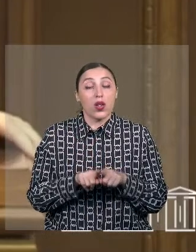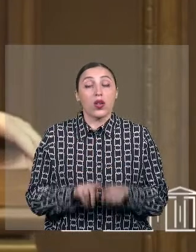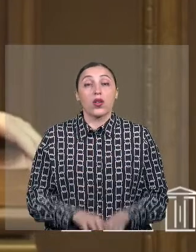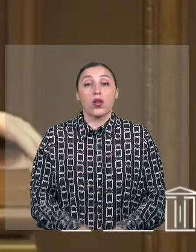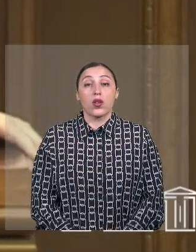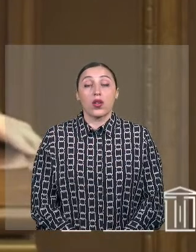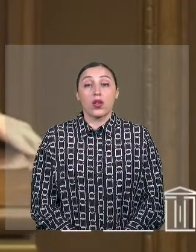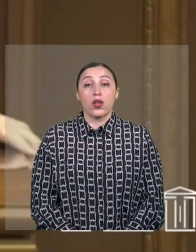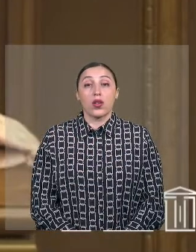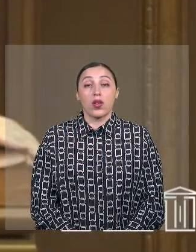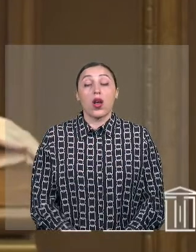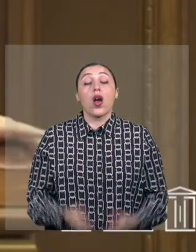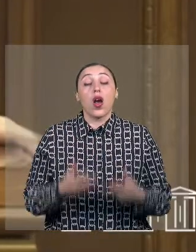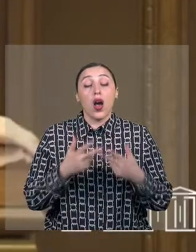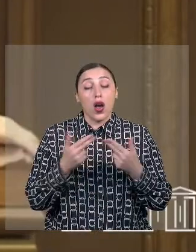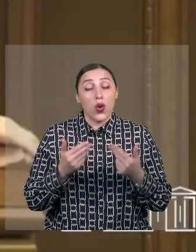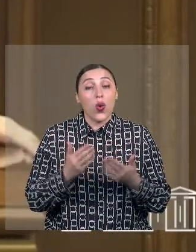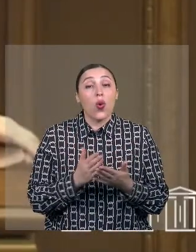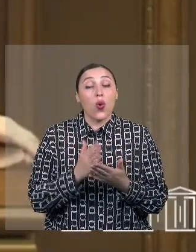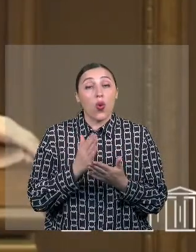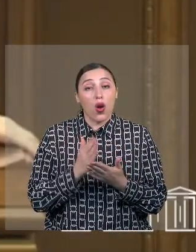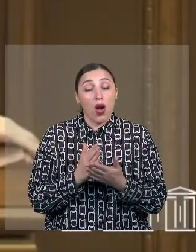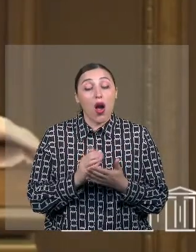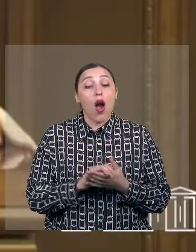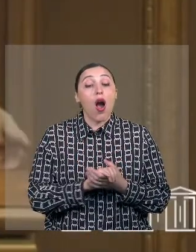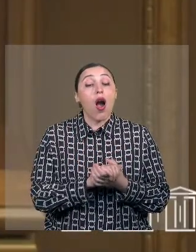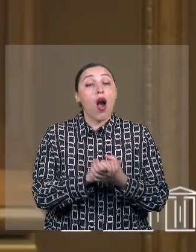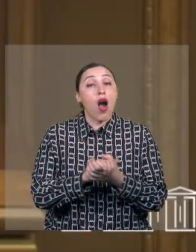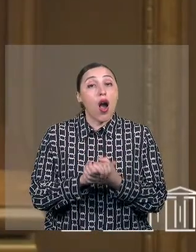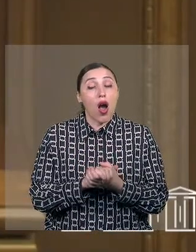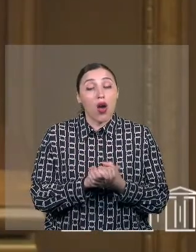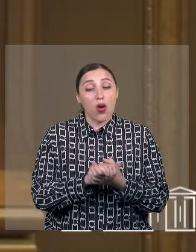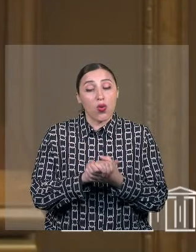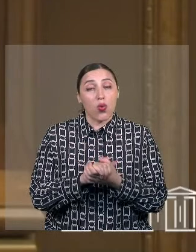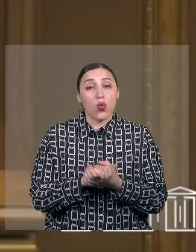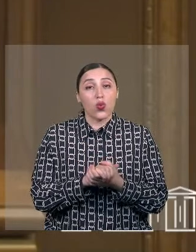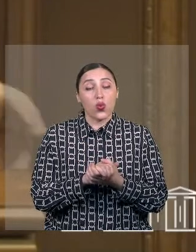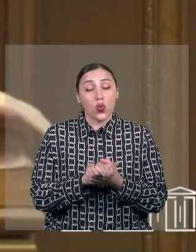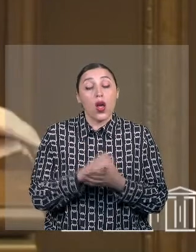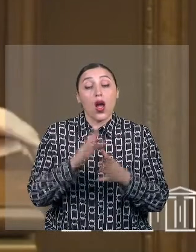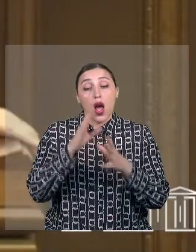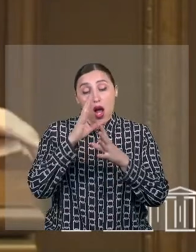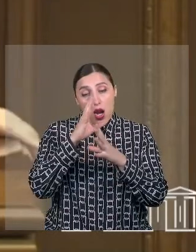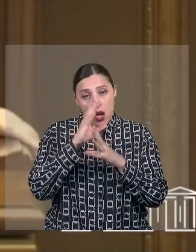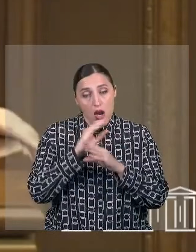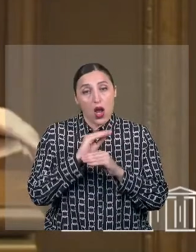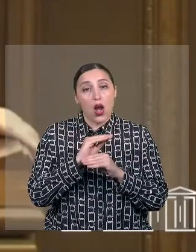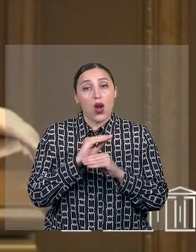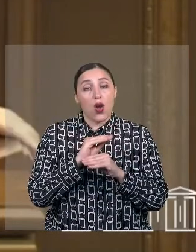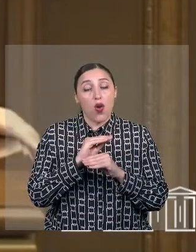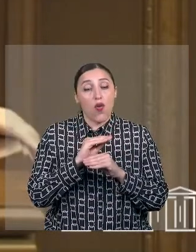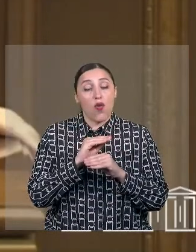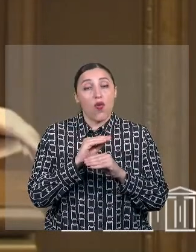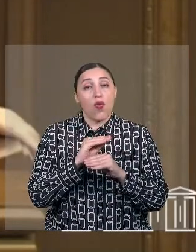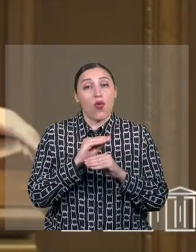Որովհետև այո, կա տարբերակ, որ խաղաղությունը իրատեսորեն հնարավոր լինի